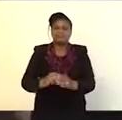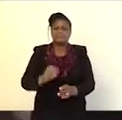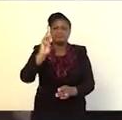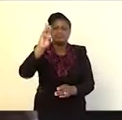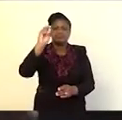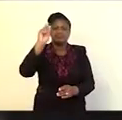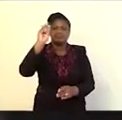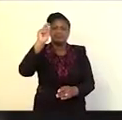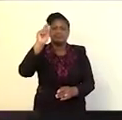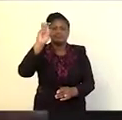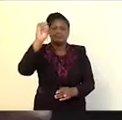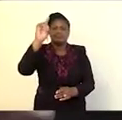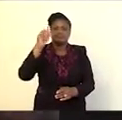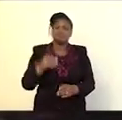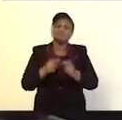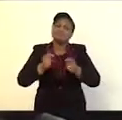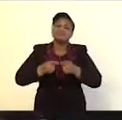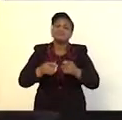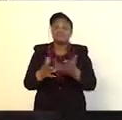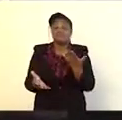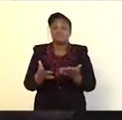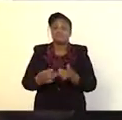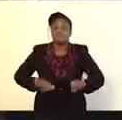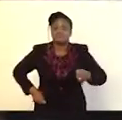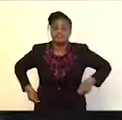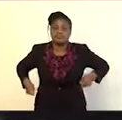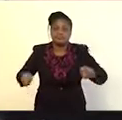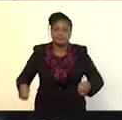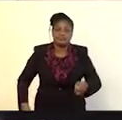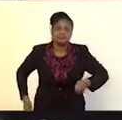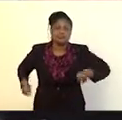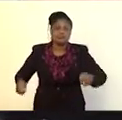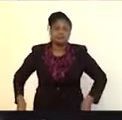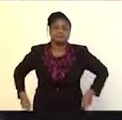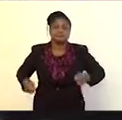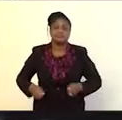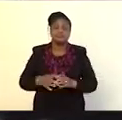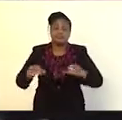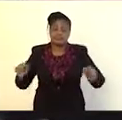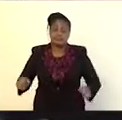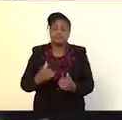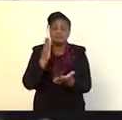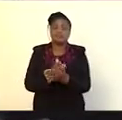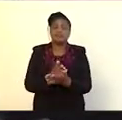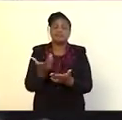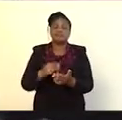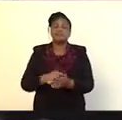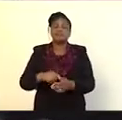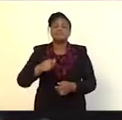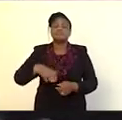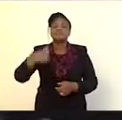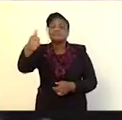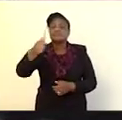hurumende dai yaedza kuti railway imuke. Kana railway ikamuka, magonyeta aya anoita mashoma kumugwagwa, ano ari kukonzera